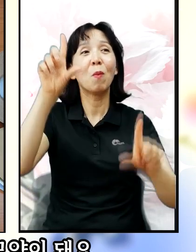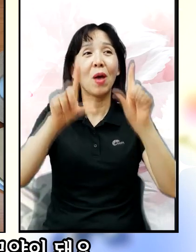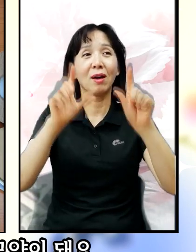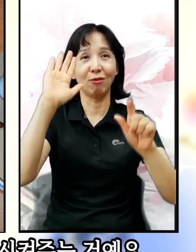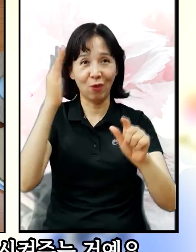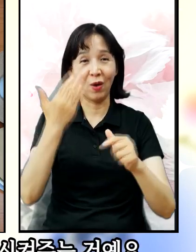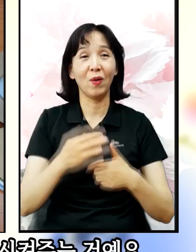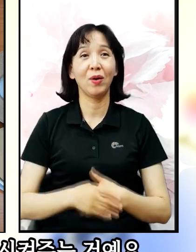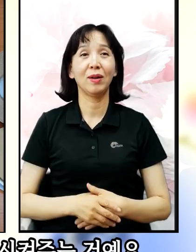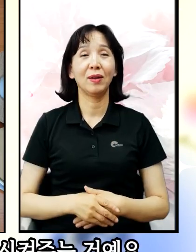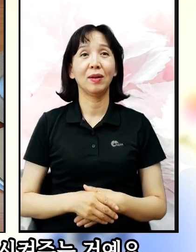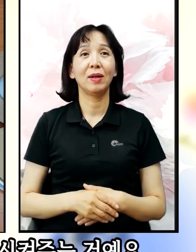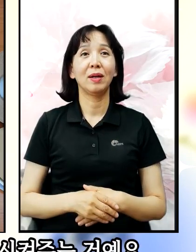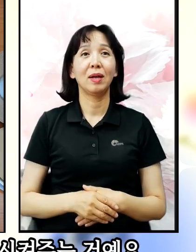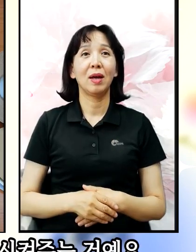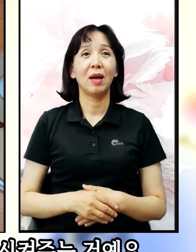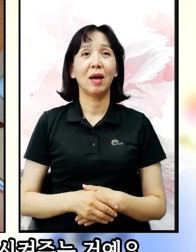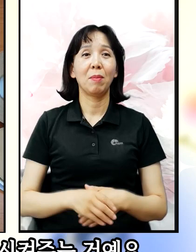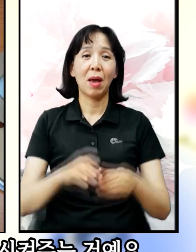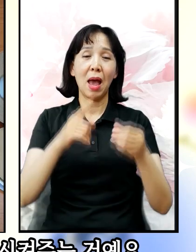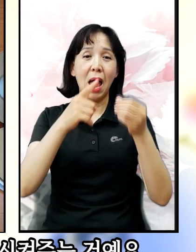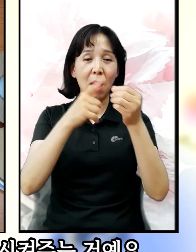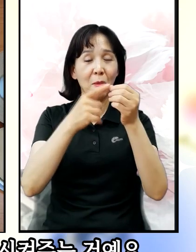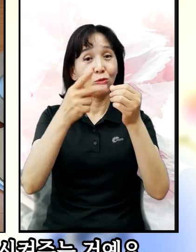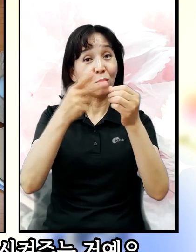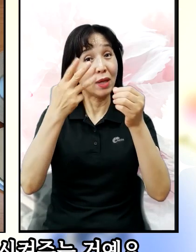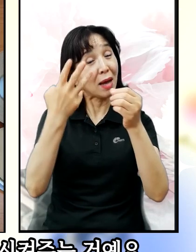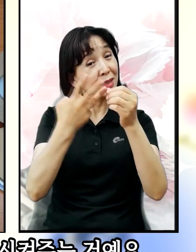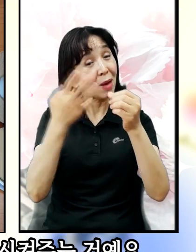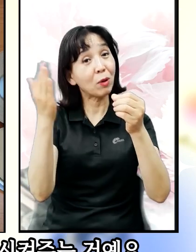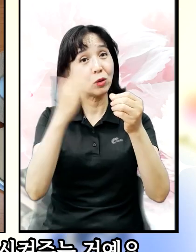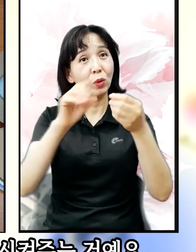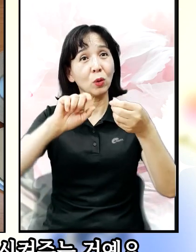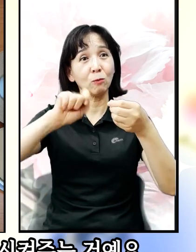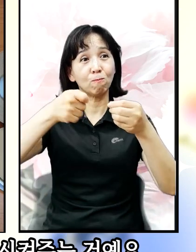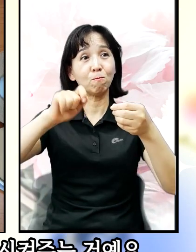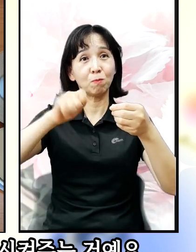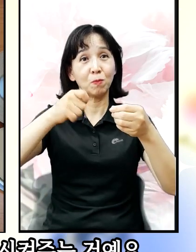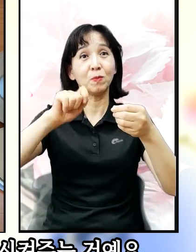돼요. 그러면은 한 3바퀴 정도 꼬아서